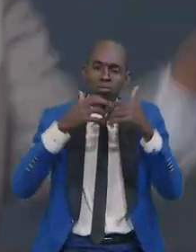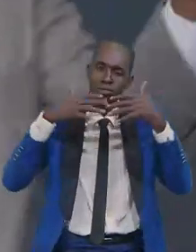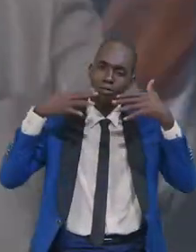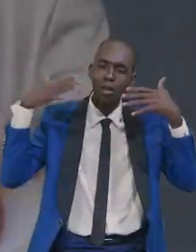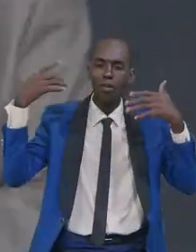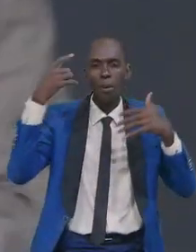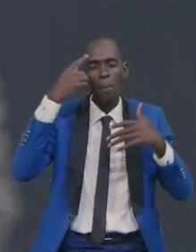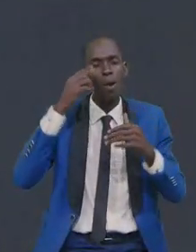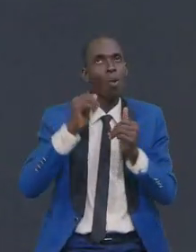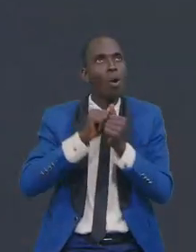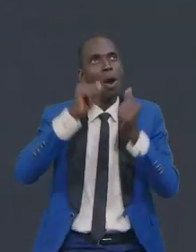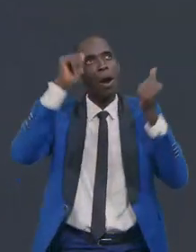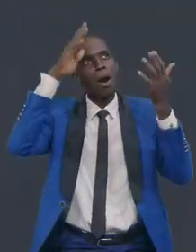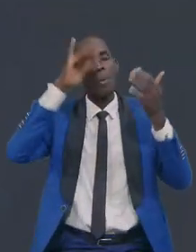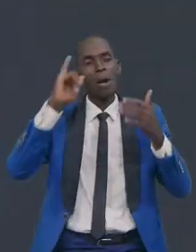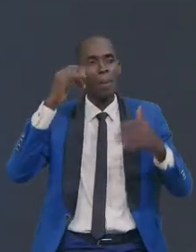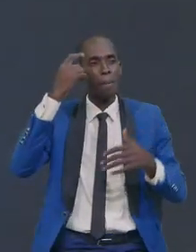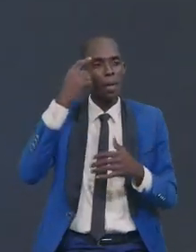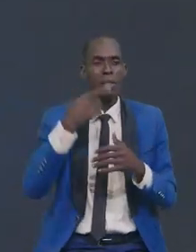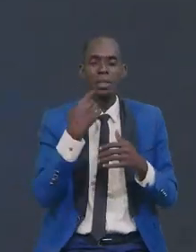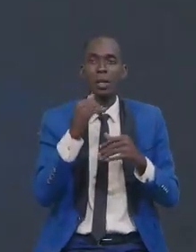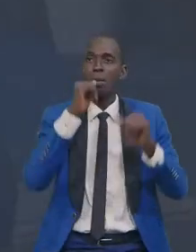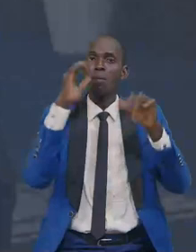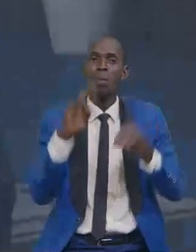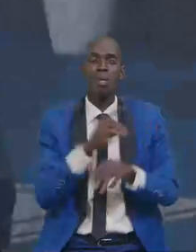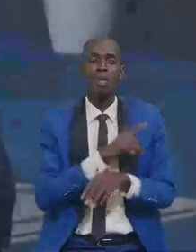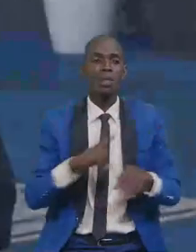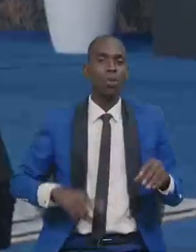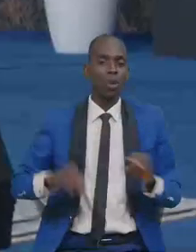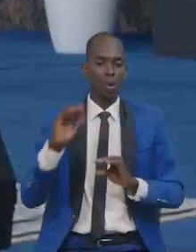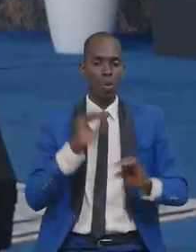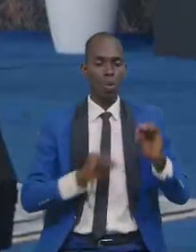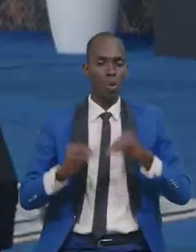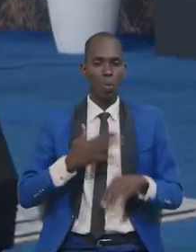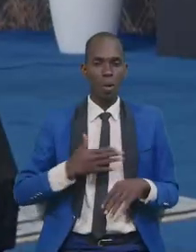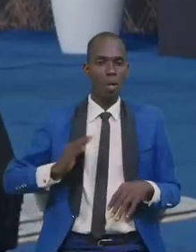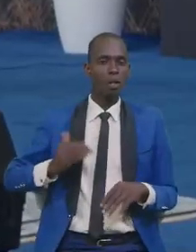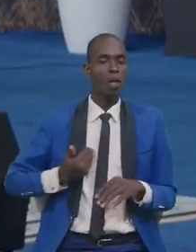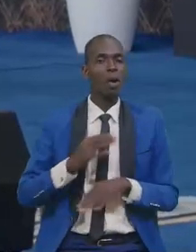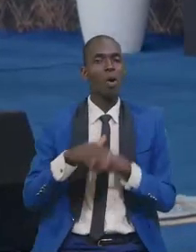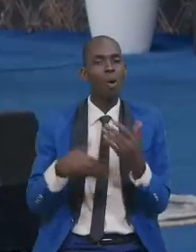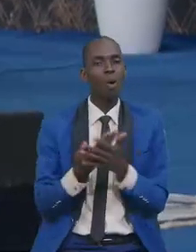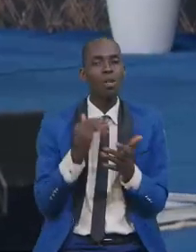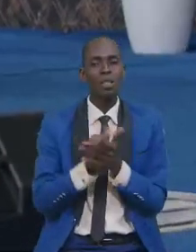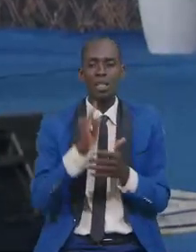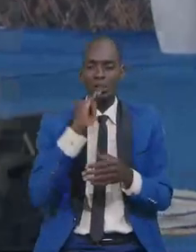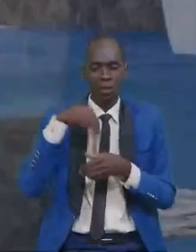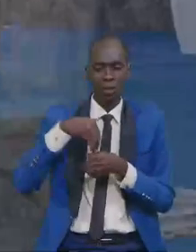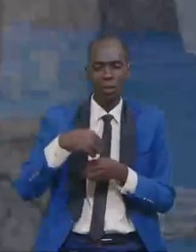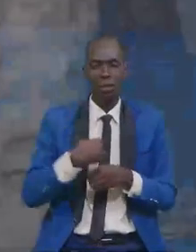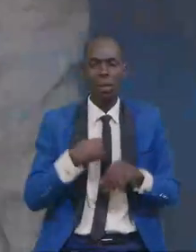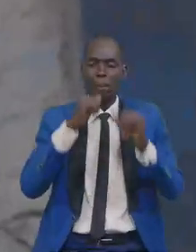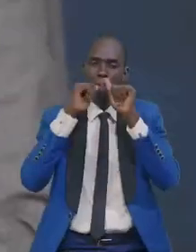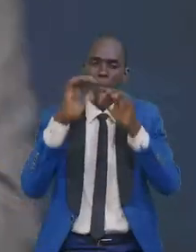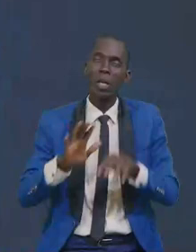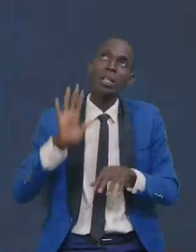Et c'est lui qui a une joie. Bénis l'Éternel, mon âme. Et tout ce qui est en moi, bénis son